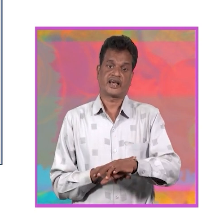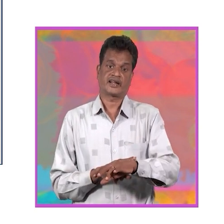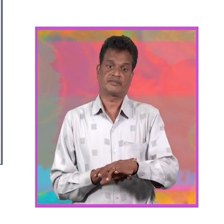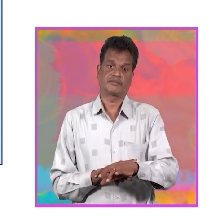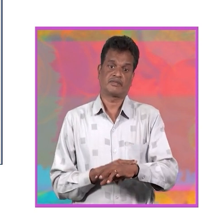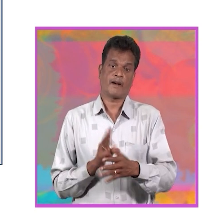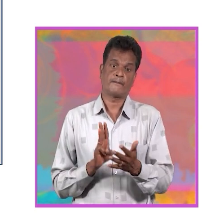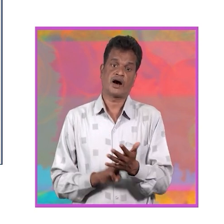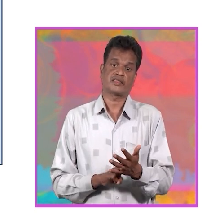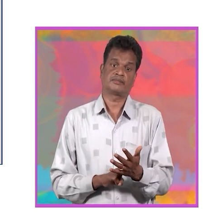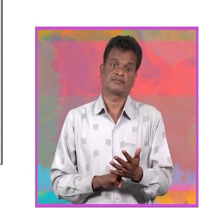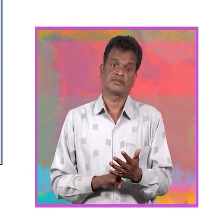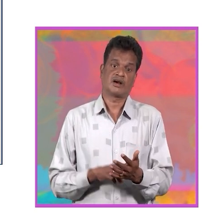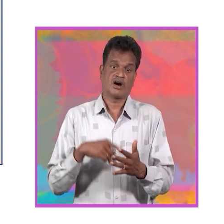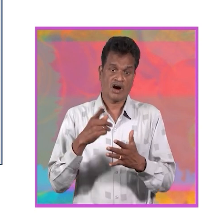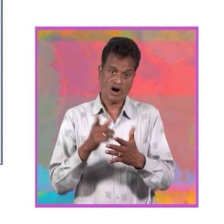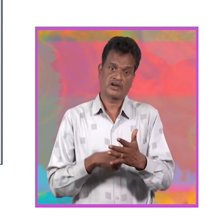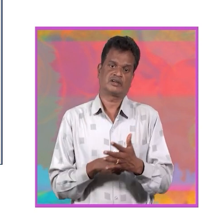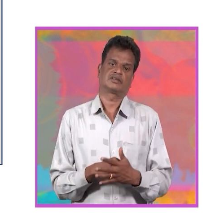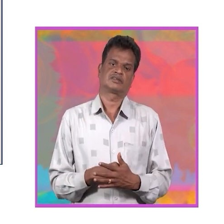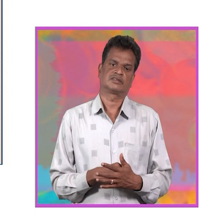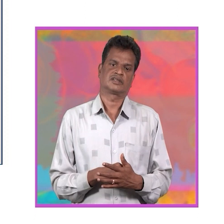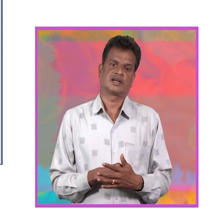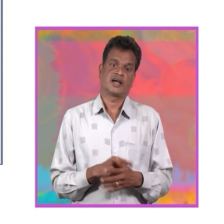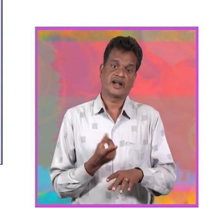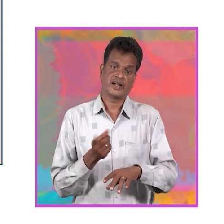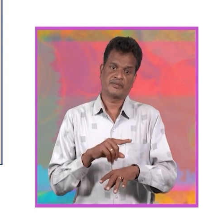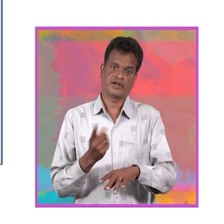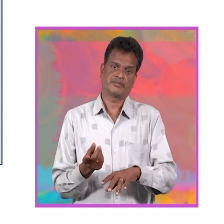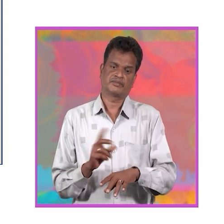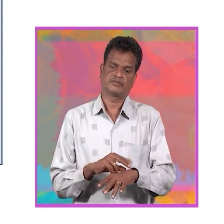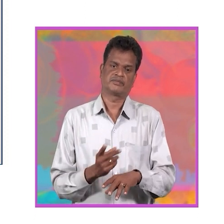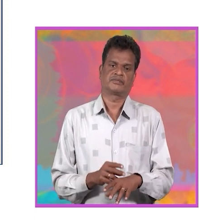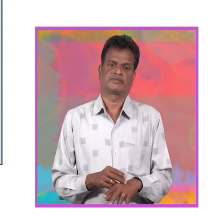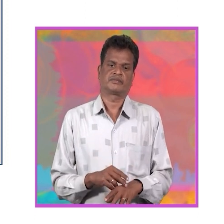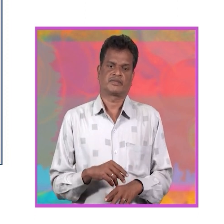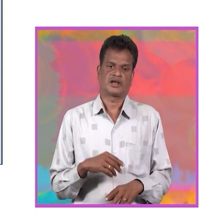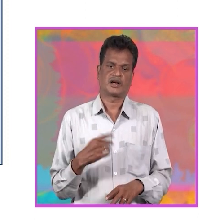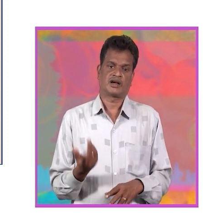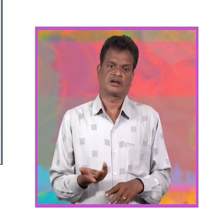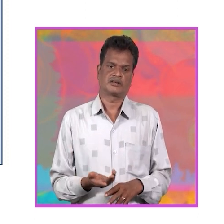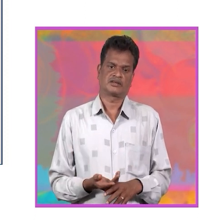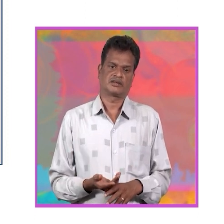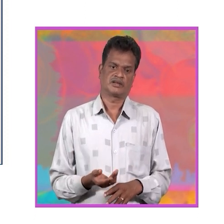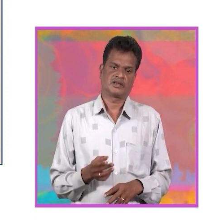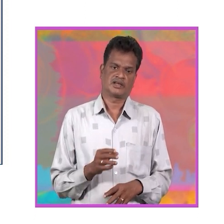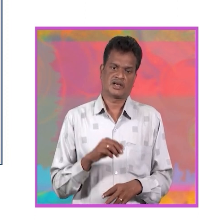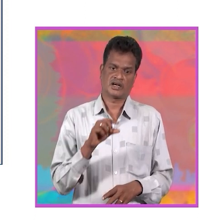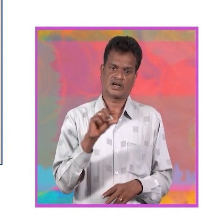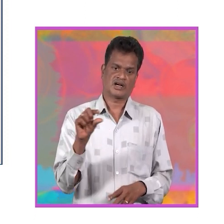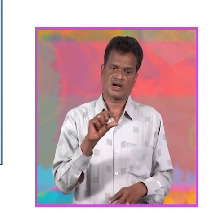மாதம், ஆண்டு, நிமிடம், இதெல்லாம் குறிக்கும். வாரம், இதுபோல் யுகம், இது கூட சொல்லலாம்.